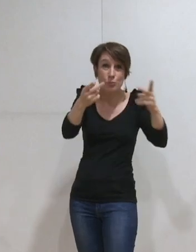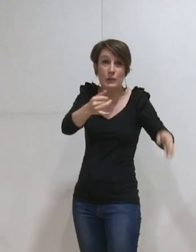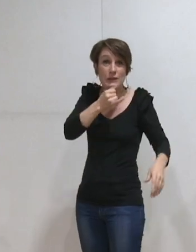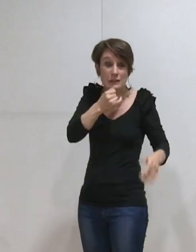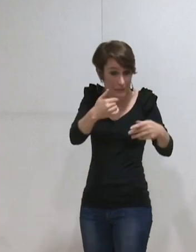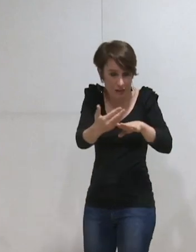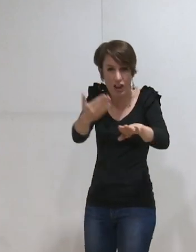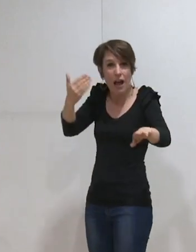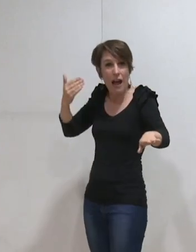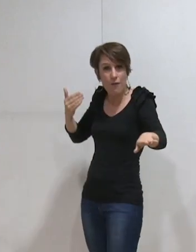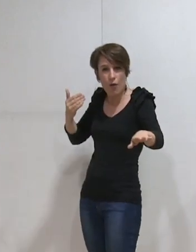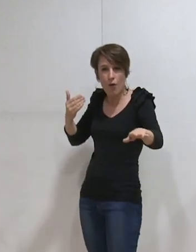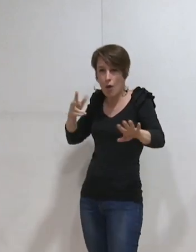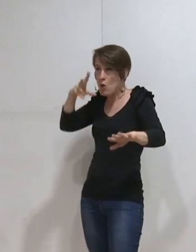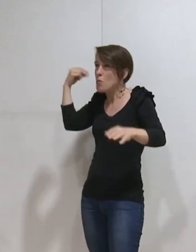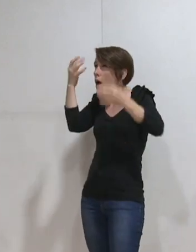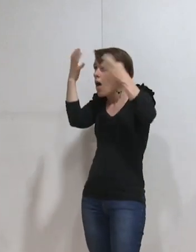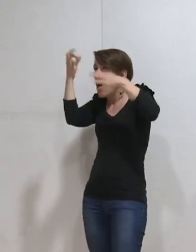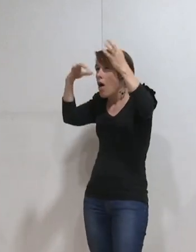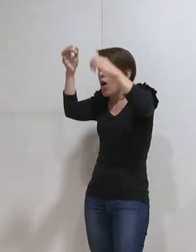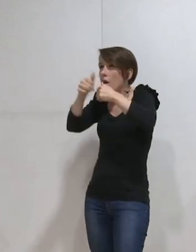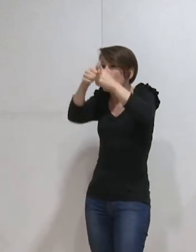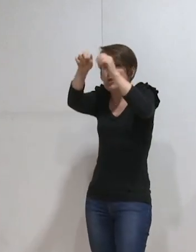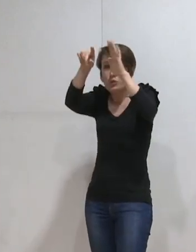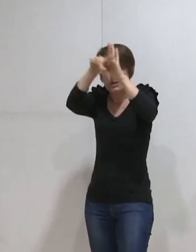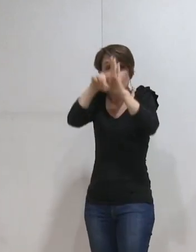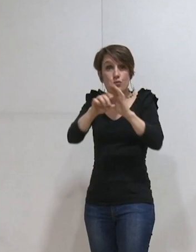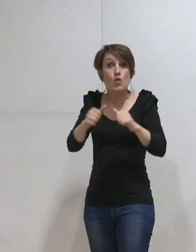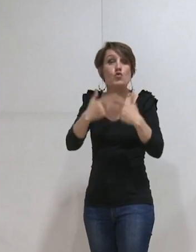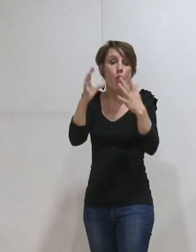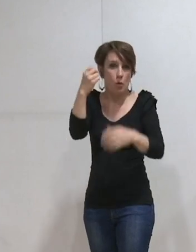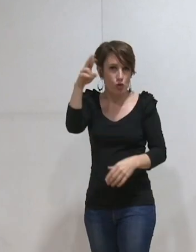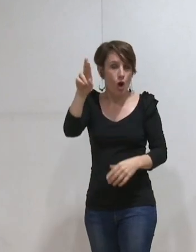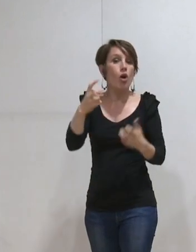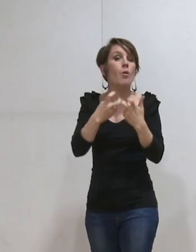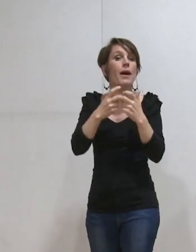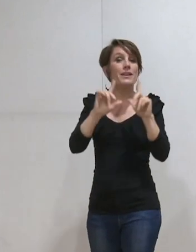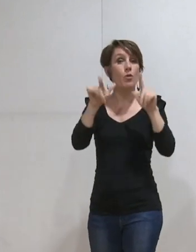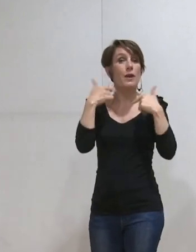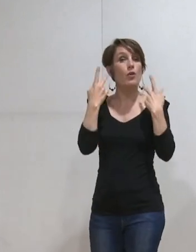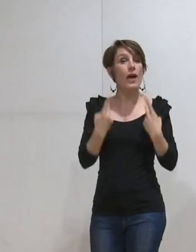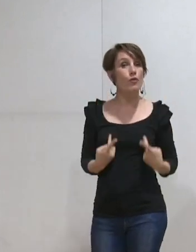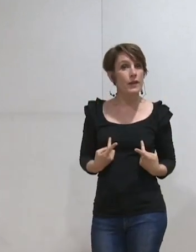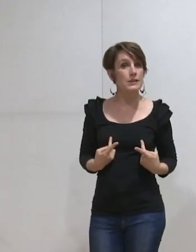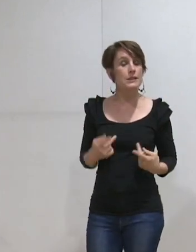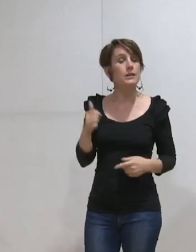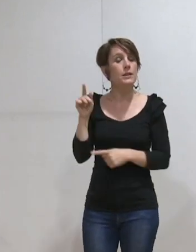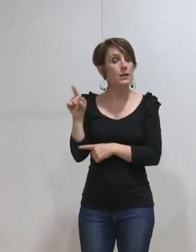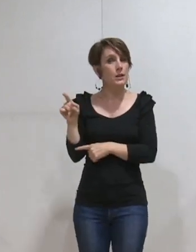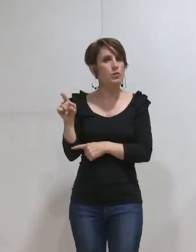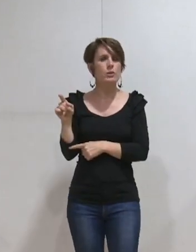à postérie comme étant le le nombre d'or Léonard de Vincy par exemple en inscrivant son l'homme